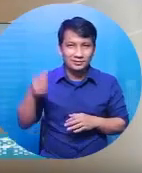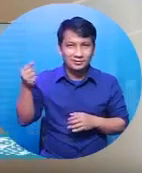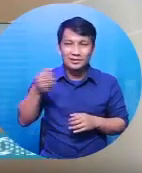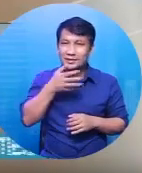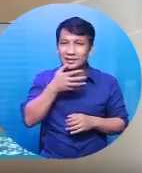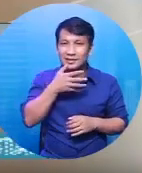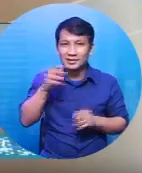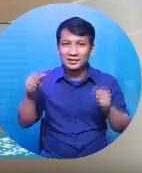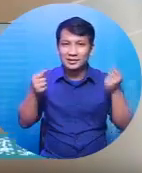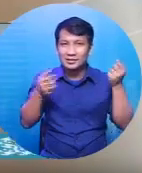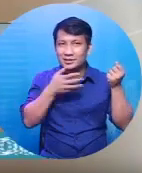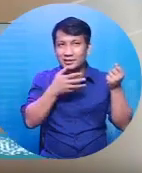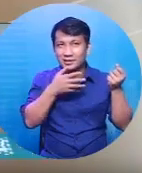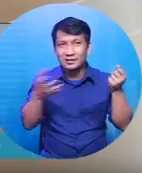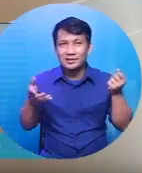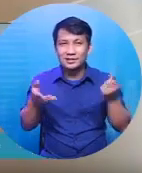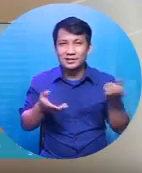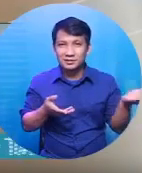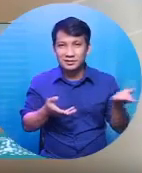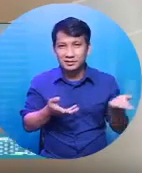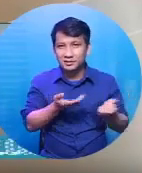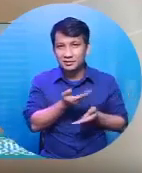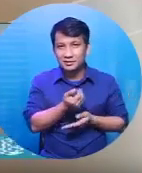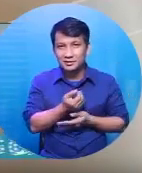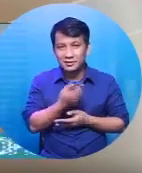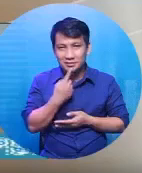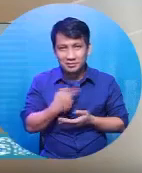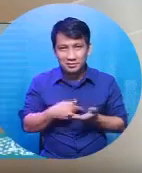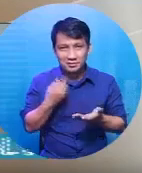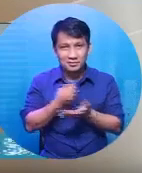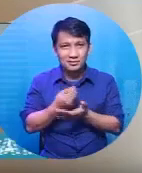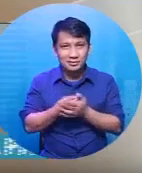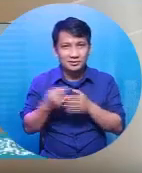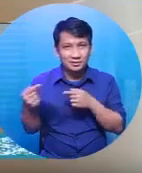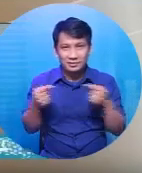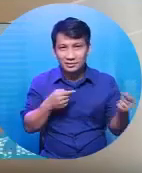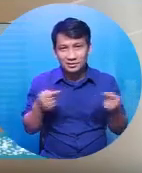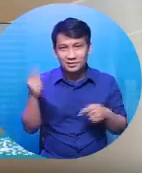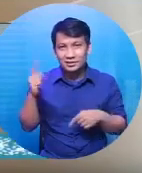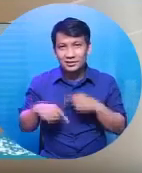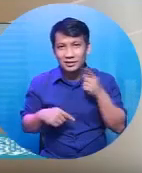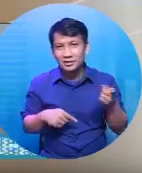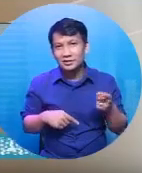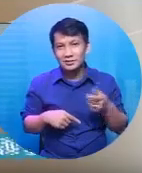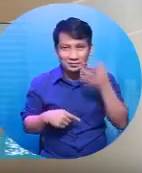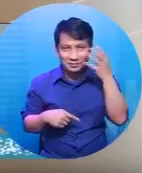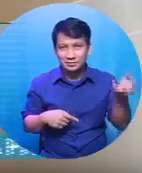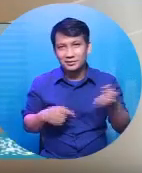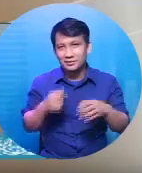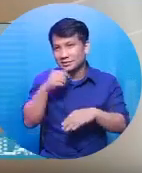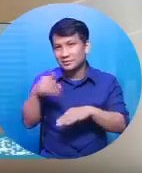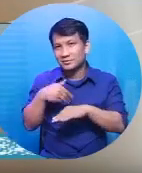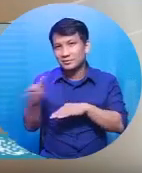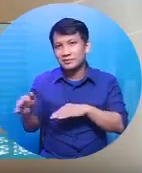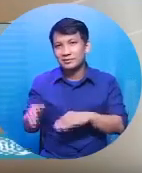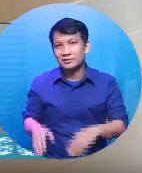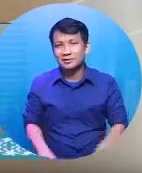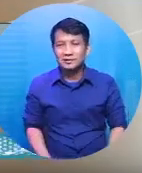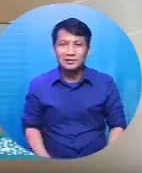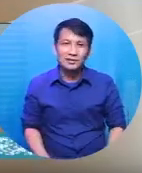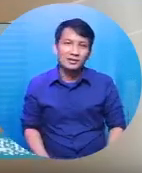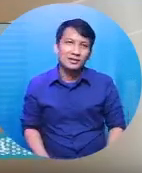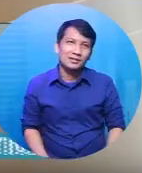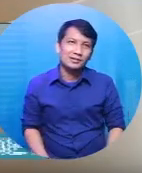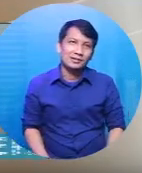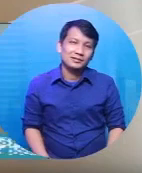Nay, sandali po, Nay. Nangihingi ka ng pera sa anak mo tapos inaaway mo siya. Eh baka mapikon to, hindi na magbibigay. Hindi ko siya inaawan, sir. Eh,